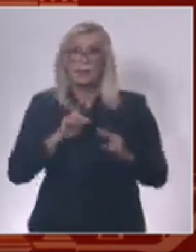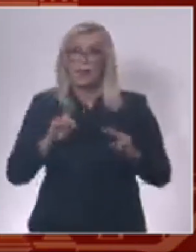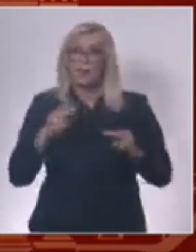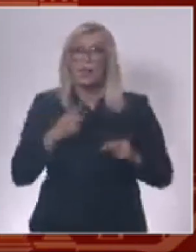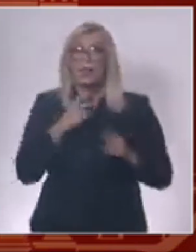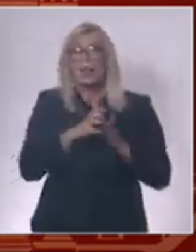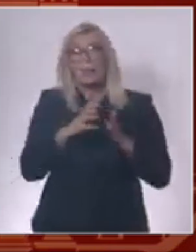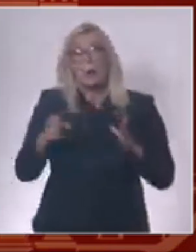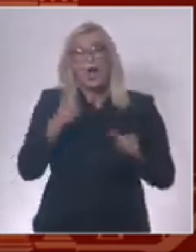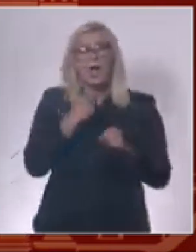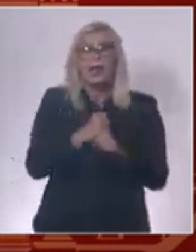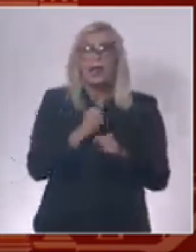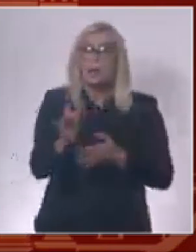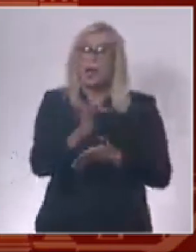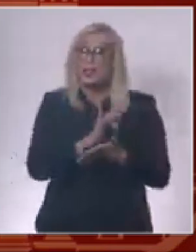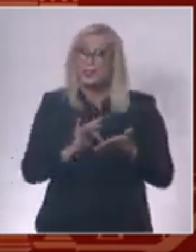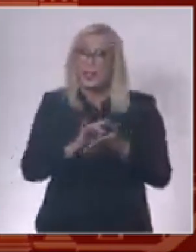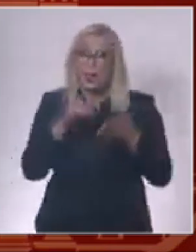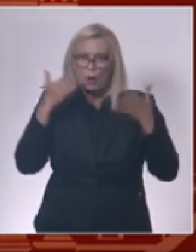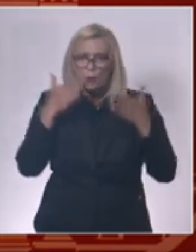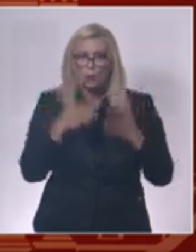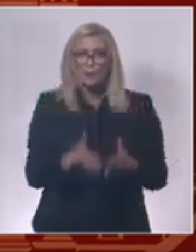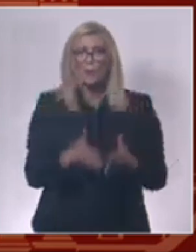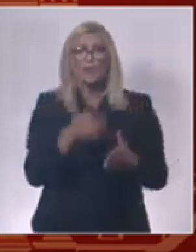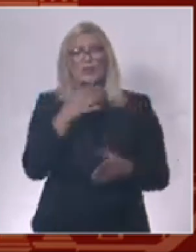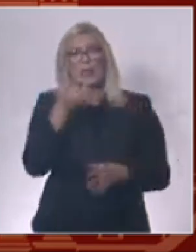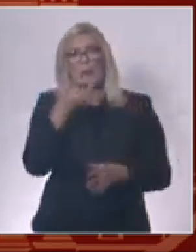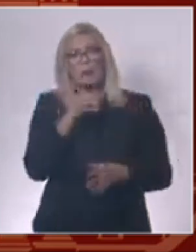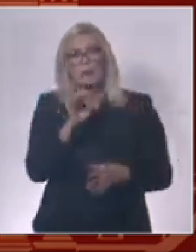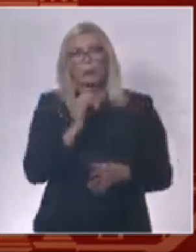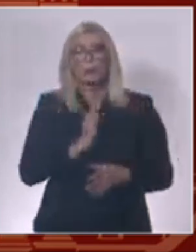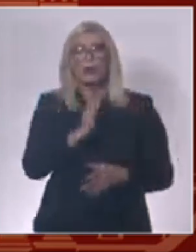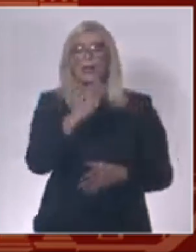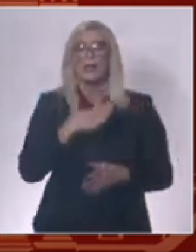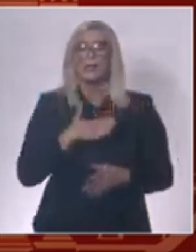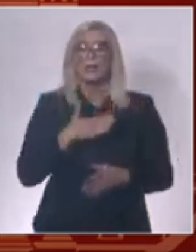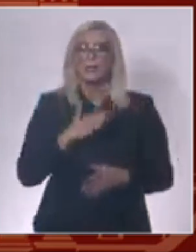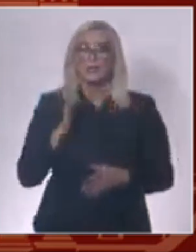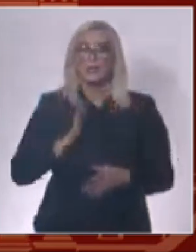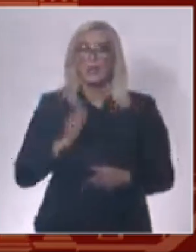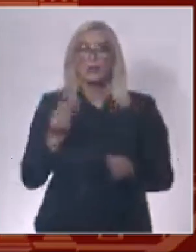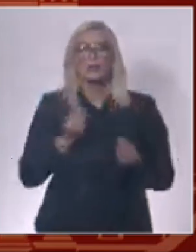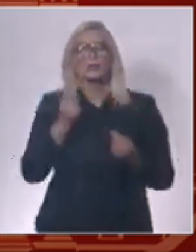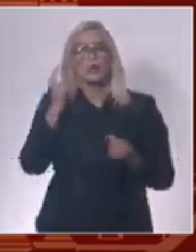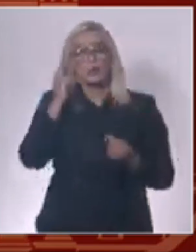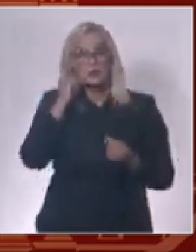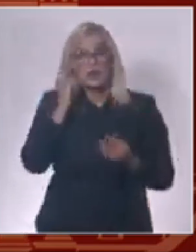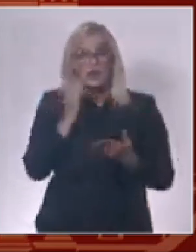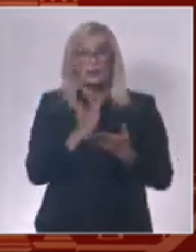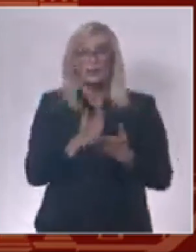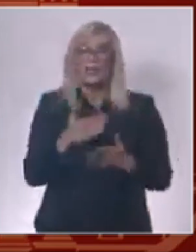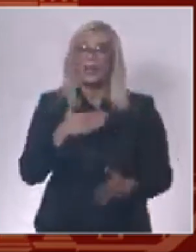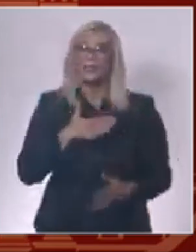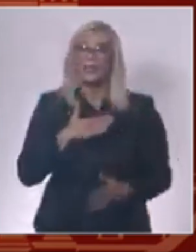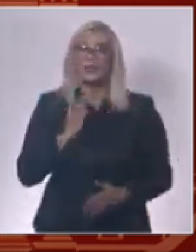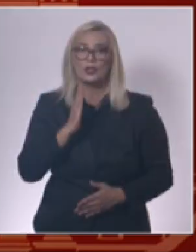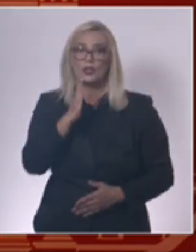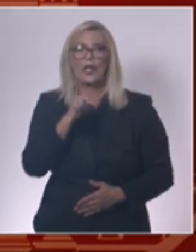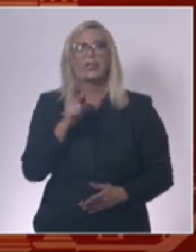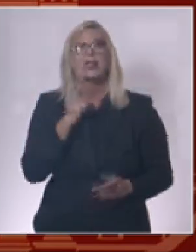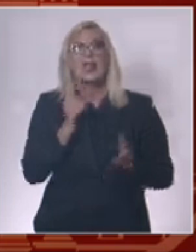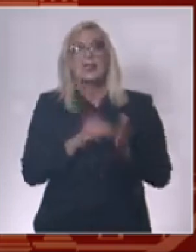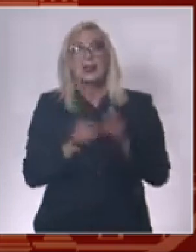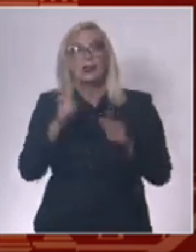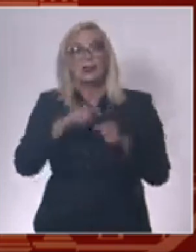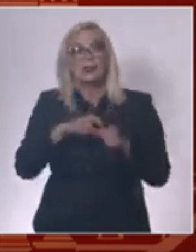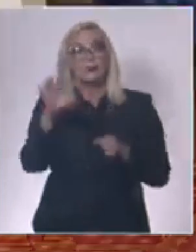со целосно посветеност и решителност за подобра иднина на нашите граѓани, затоа што знаеме дека нашата иднина е во Европа.